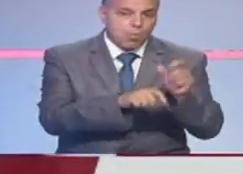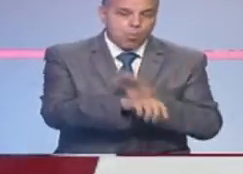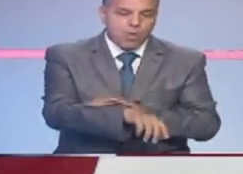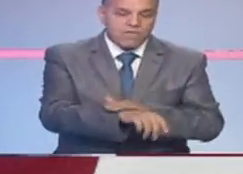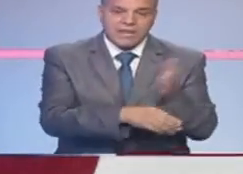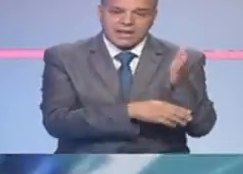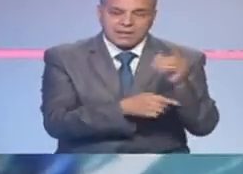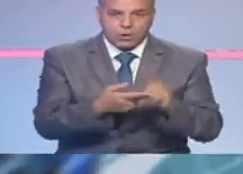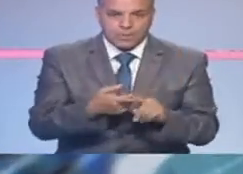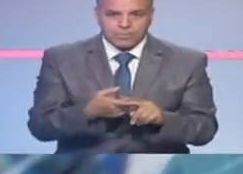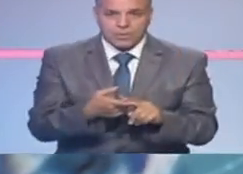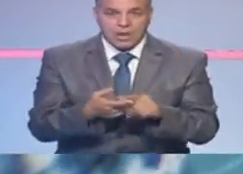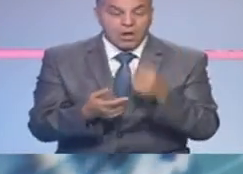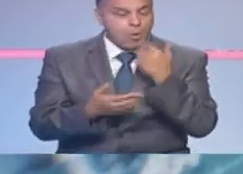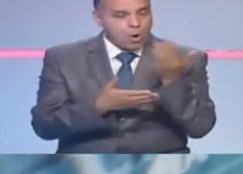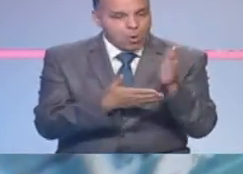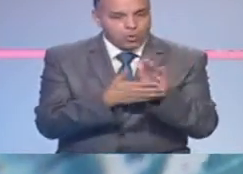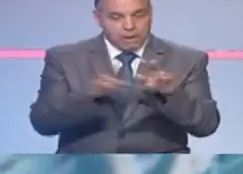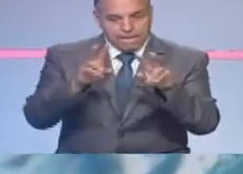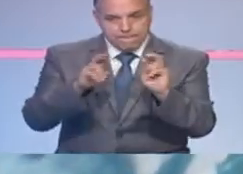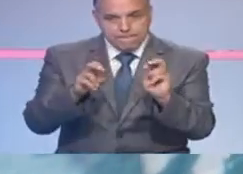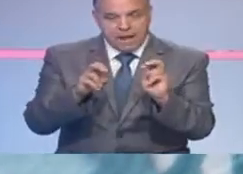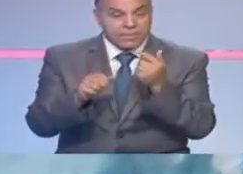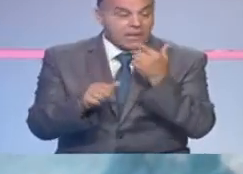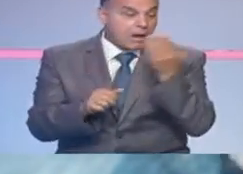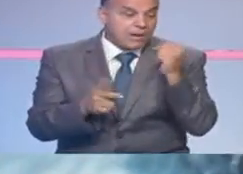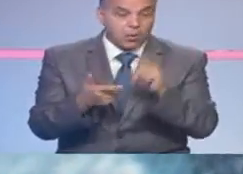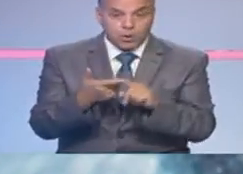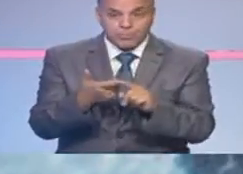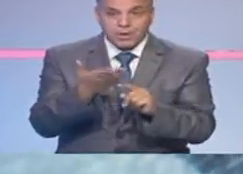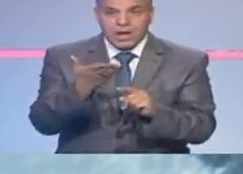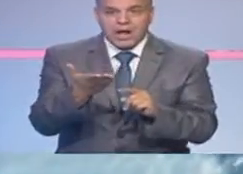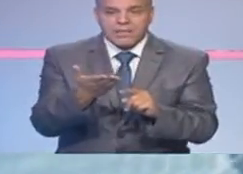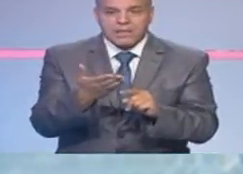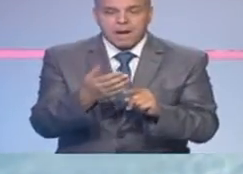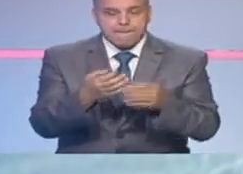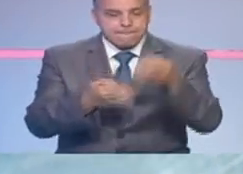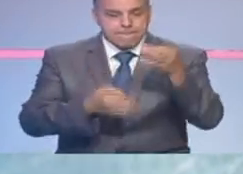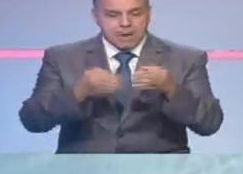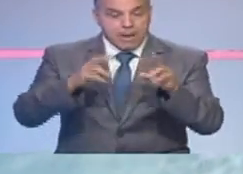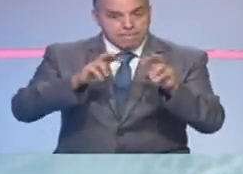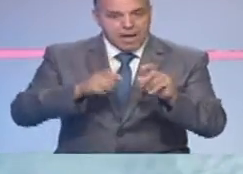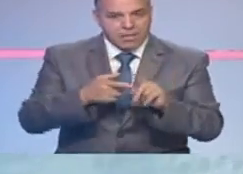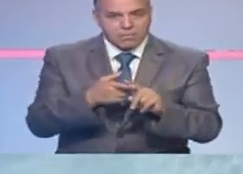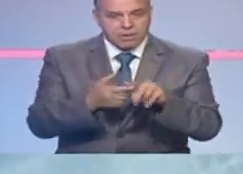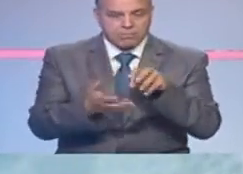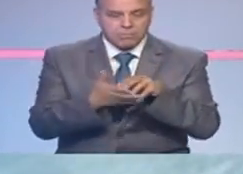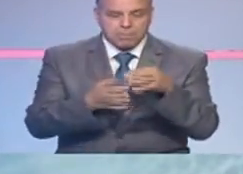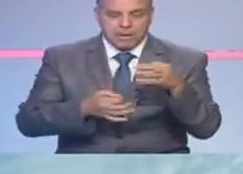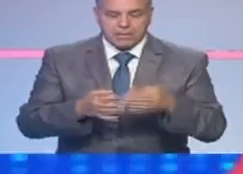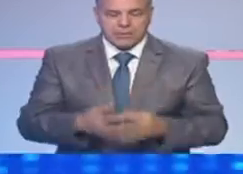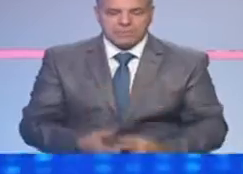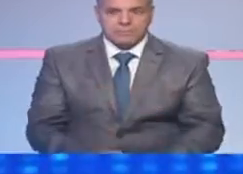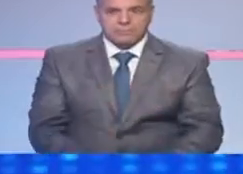عمومي وعهد بالبحث التحقيقي فيها لاحد قضاه التحقيق بالقطب